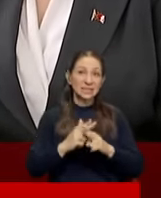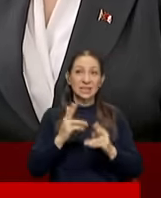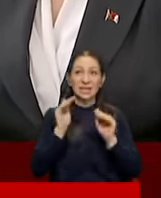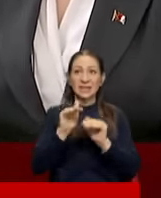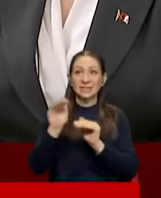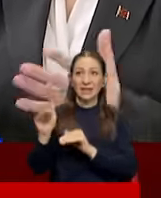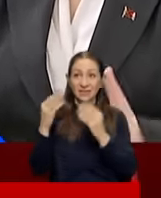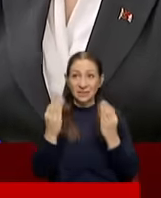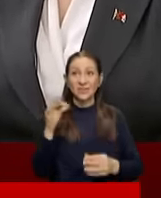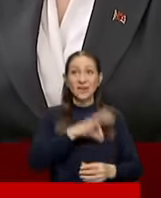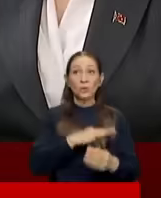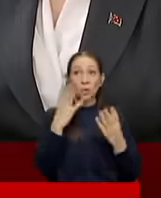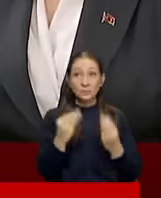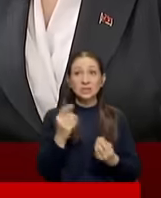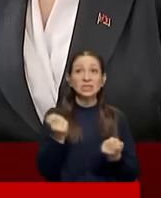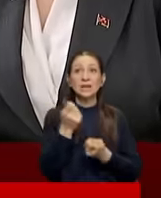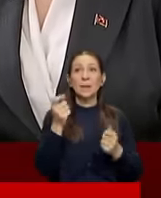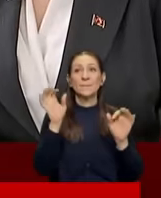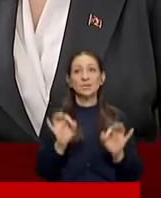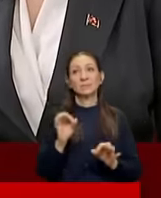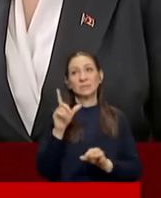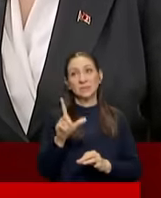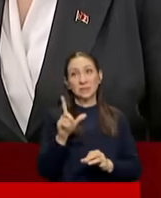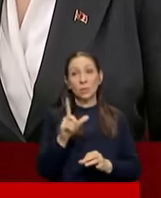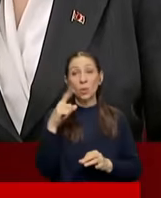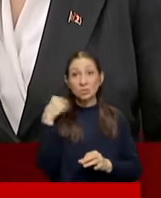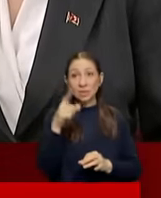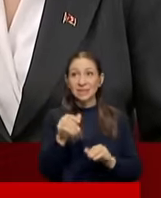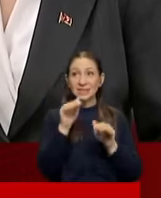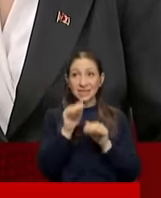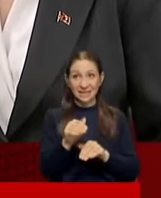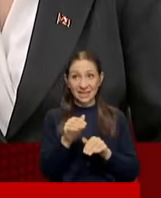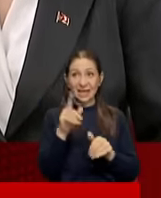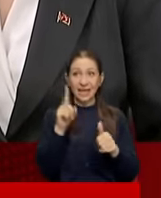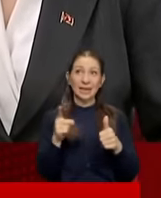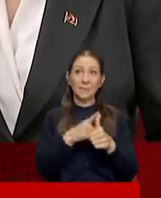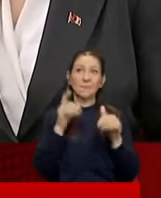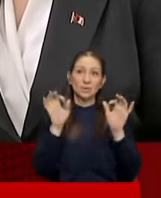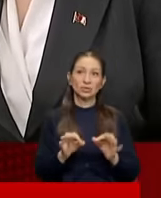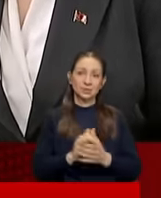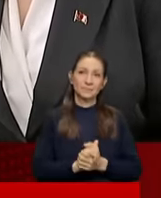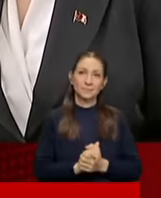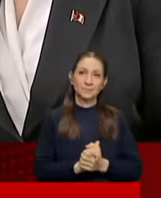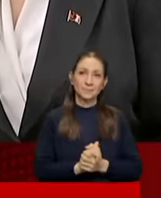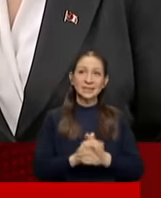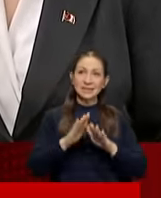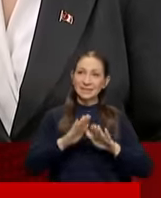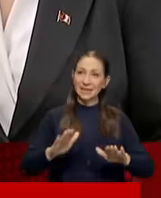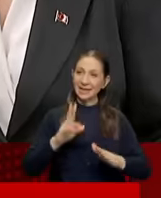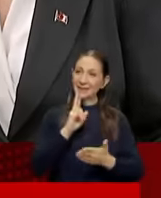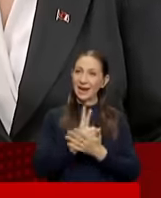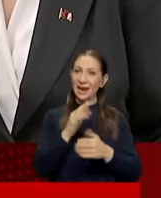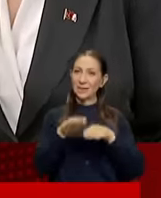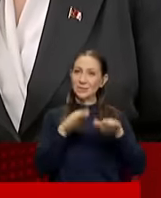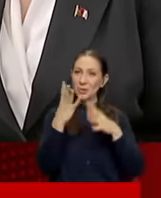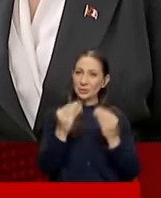Eee faydalı olabileceğimiz işlerden başlamamız lazım O yüzden destekler Ee ile başlayacağız sakin ve kararlı adımlar